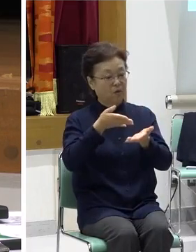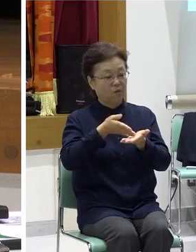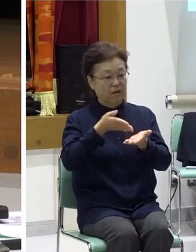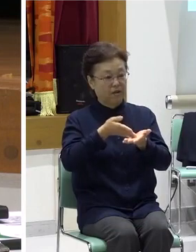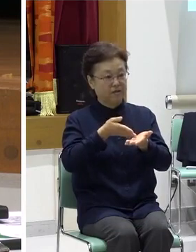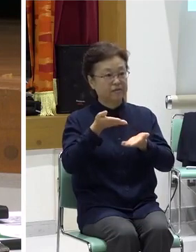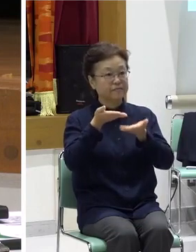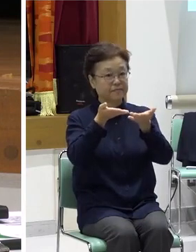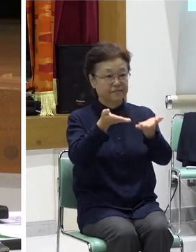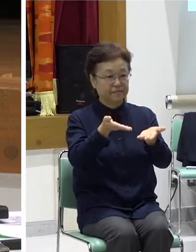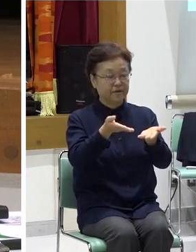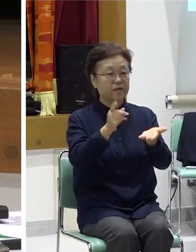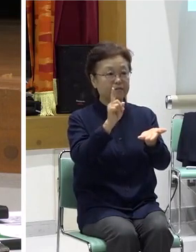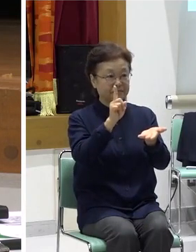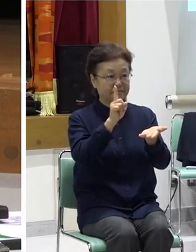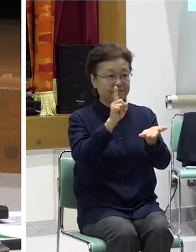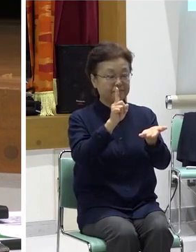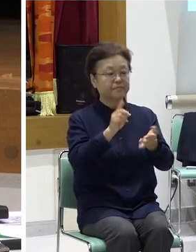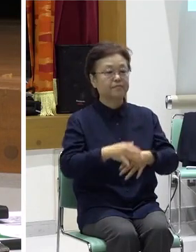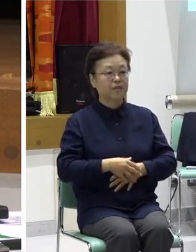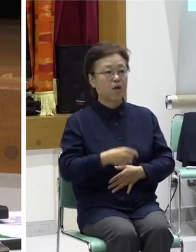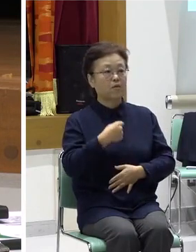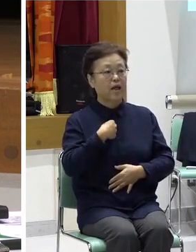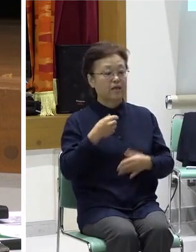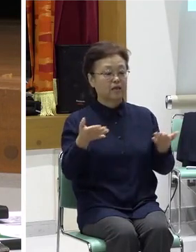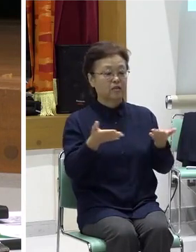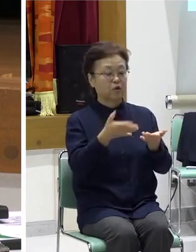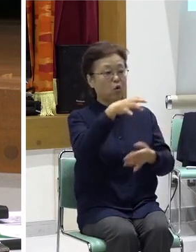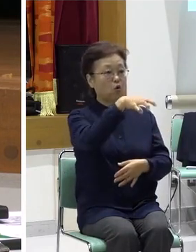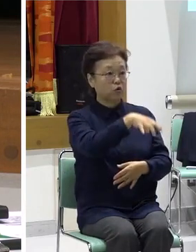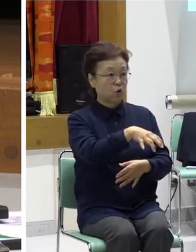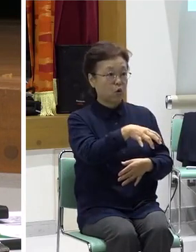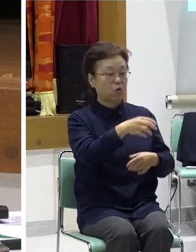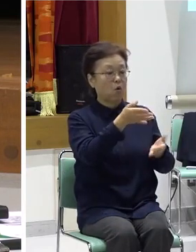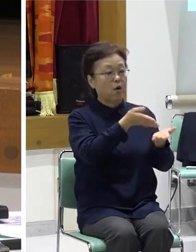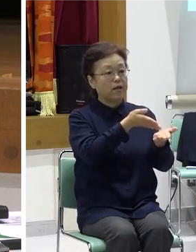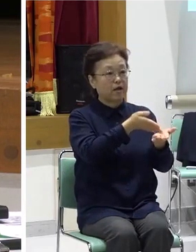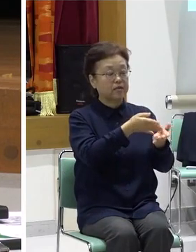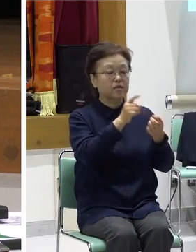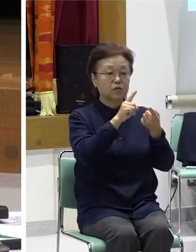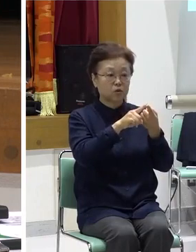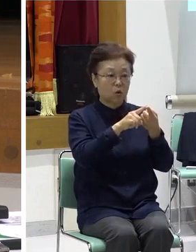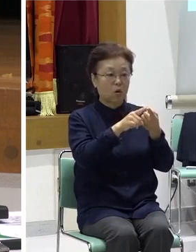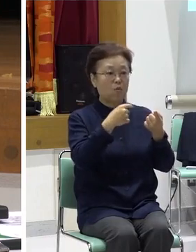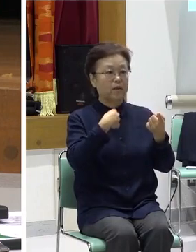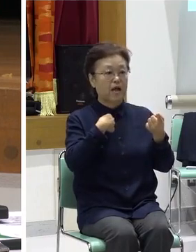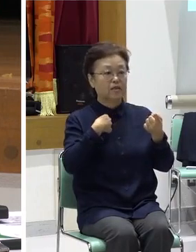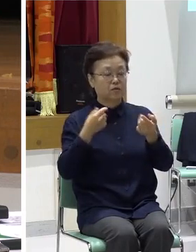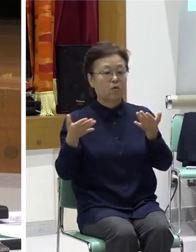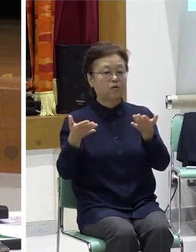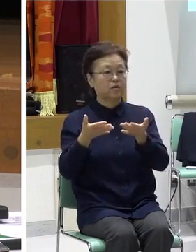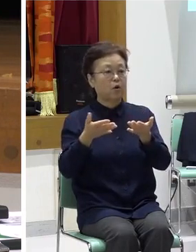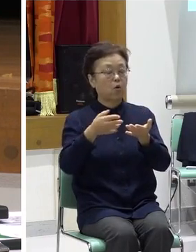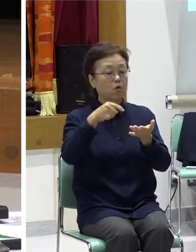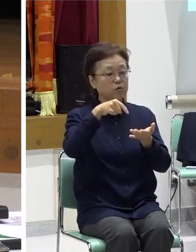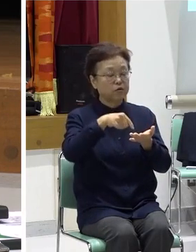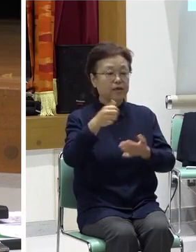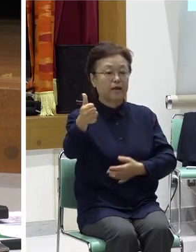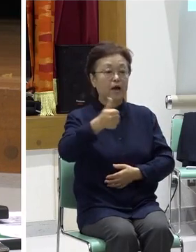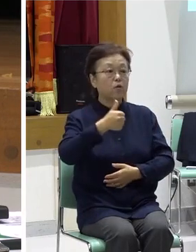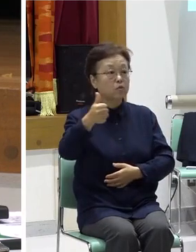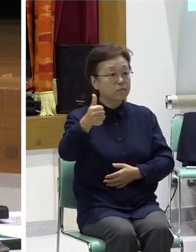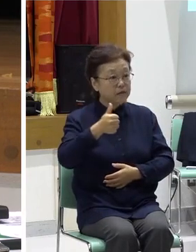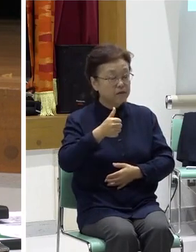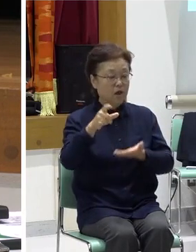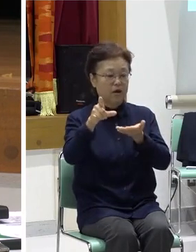お話として私の事業所の話、それと私の事業所の方に通われている利用